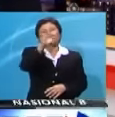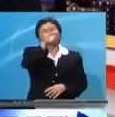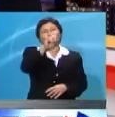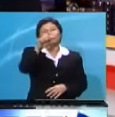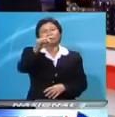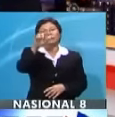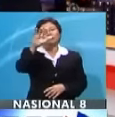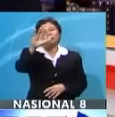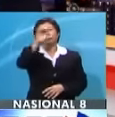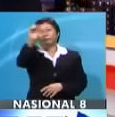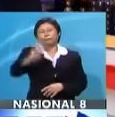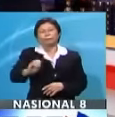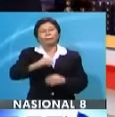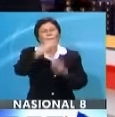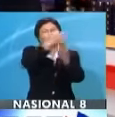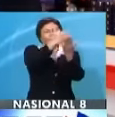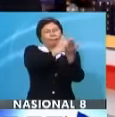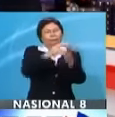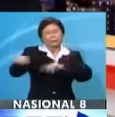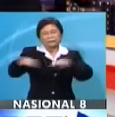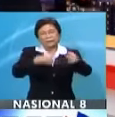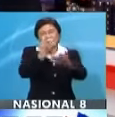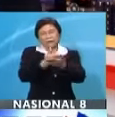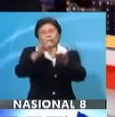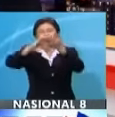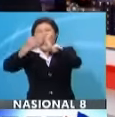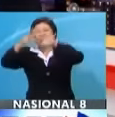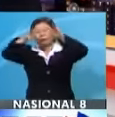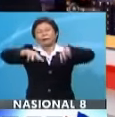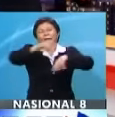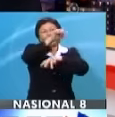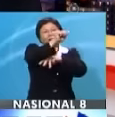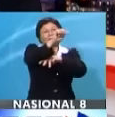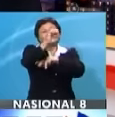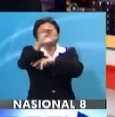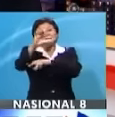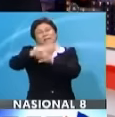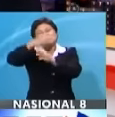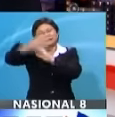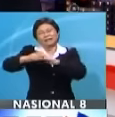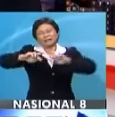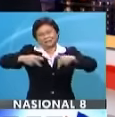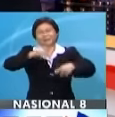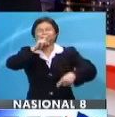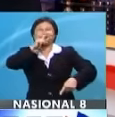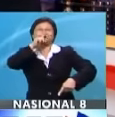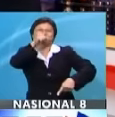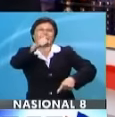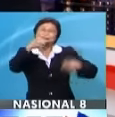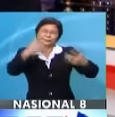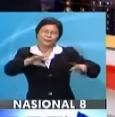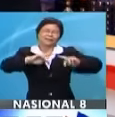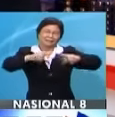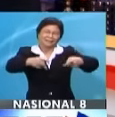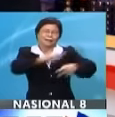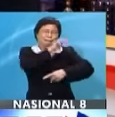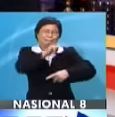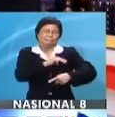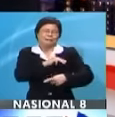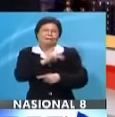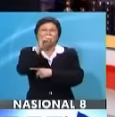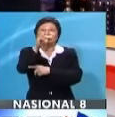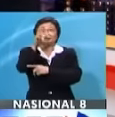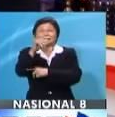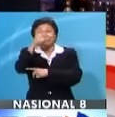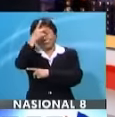90.5% langkah-langkah di bawah Pelan Tindakan Ekonomi Komuniti ASEAN AEC telah direalisasikan. Bagaimanapun, Menteri Perdagangan